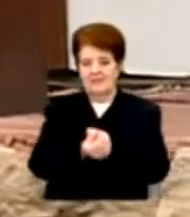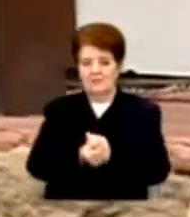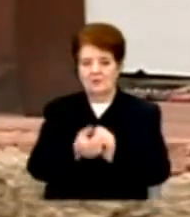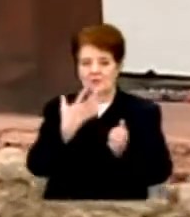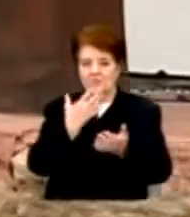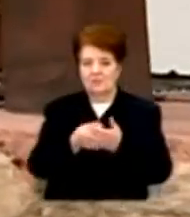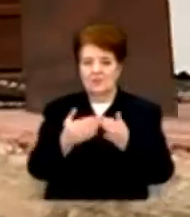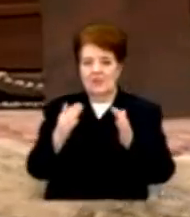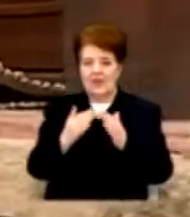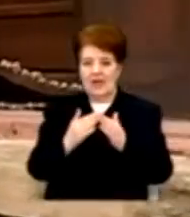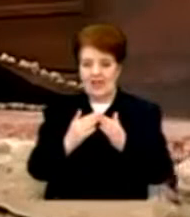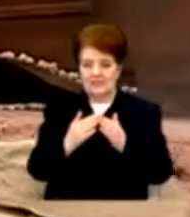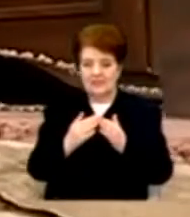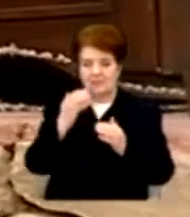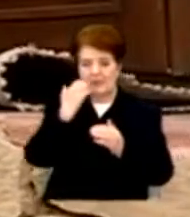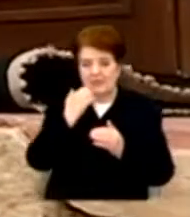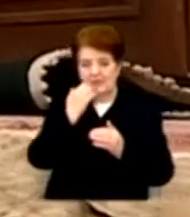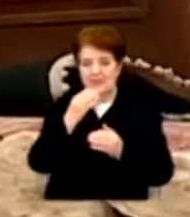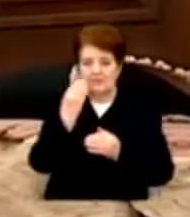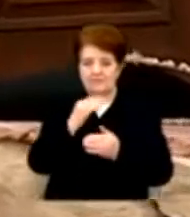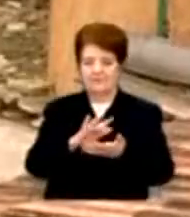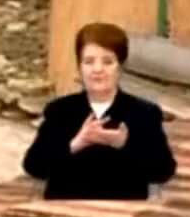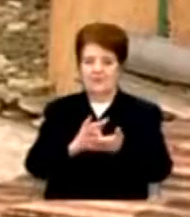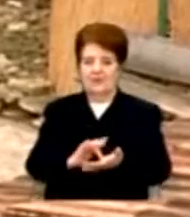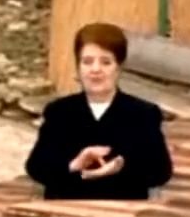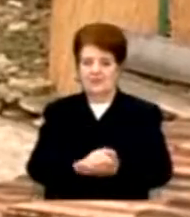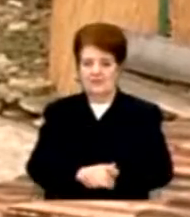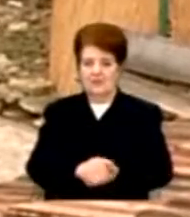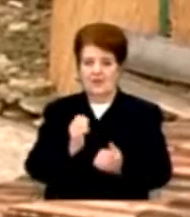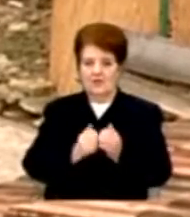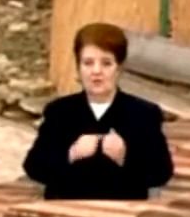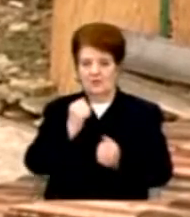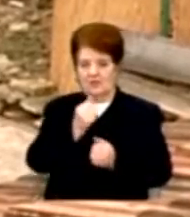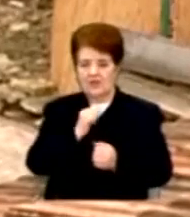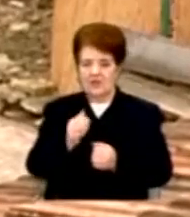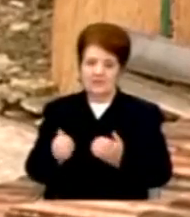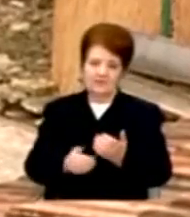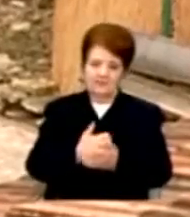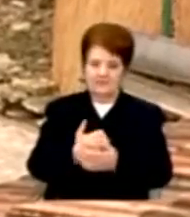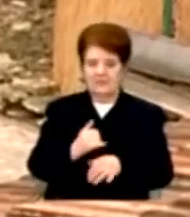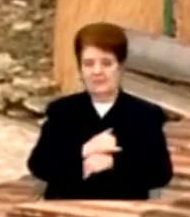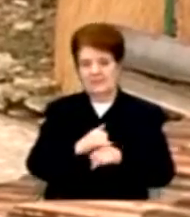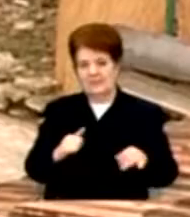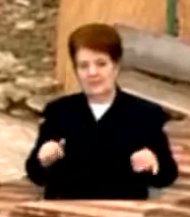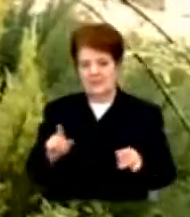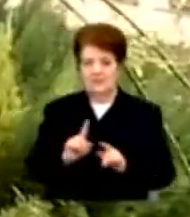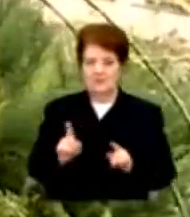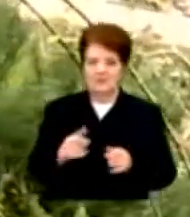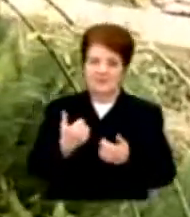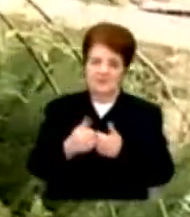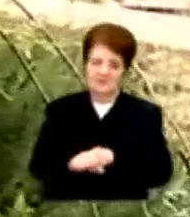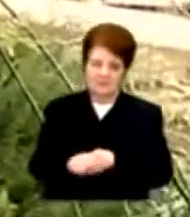case bătrânești în adevărate hoteluri rustice. Tot anul se renovează ceva, se mai extinde ceva, ceva se mai